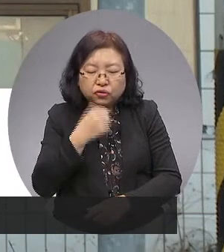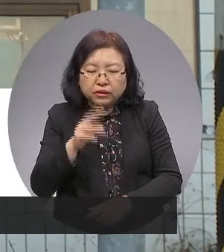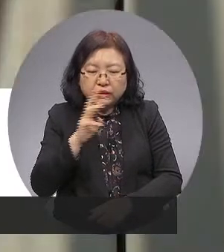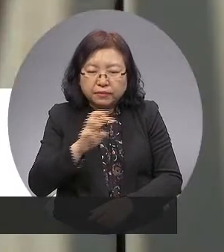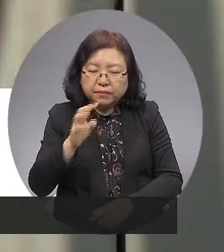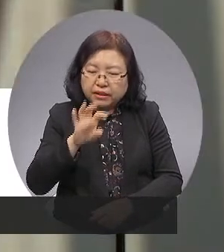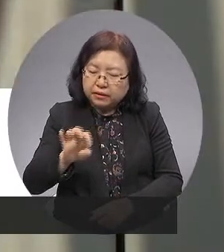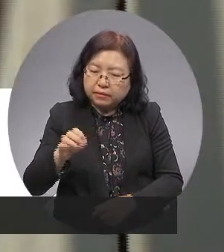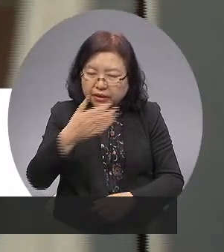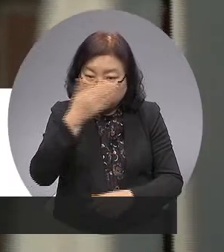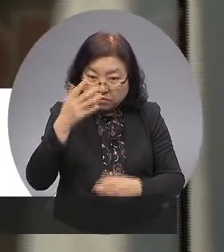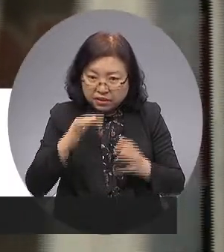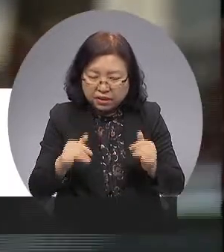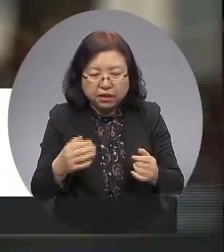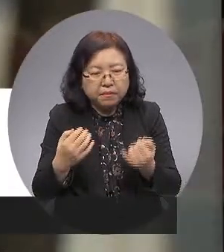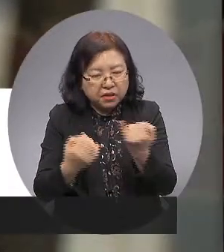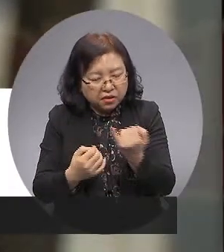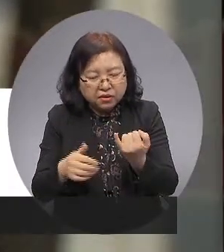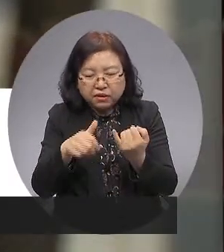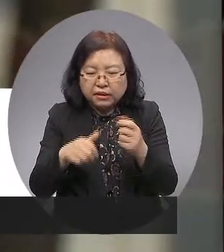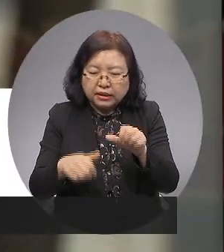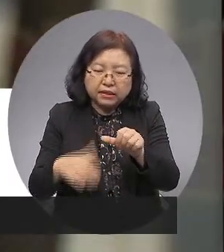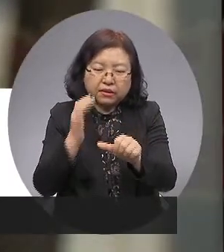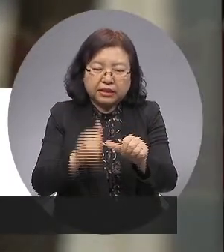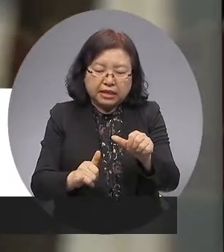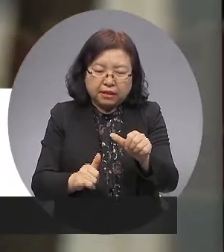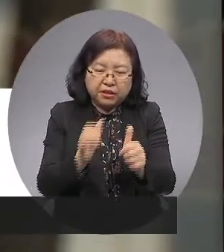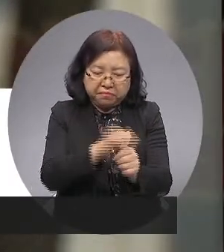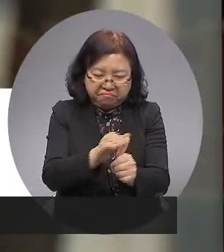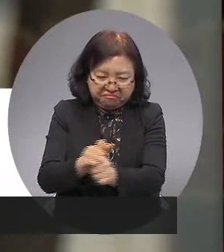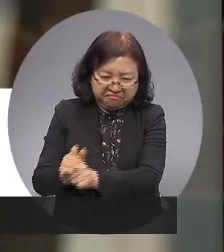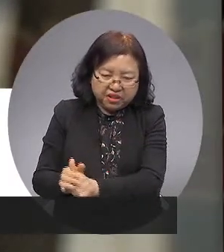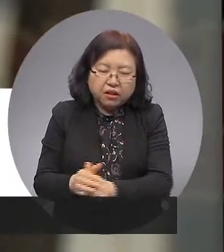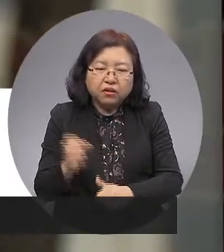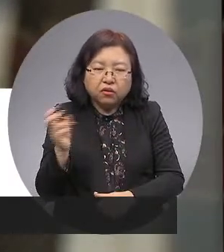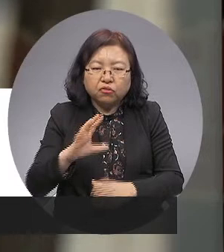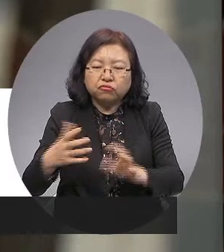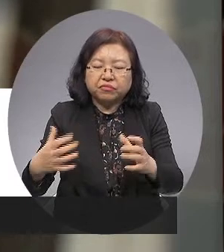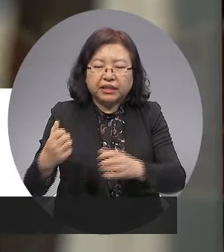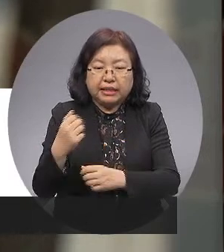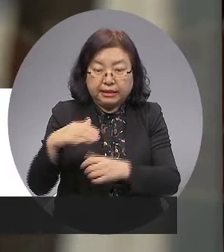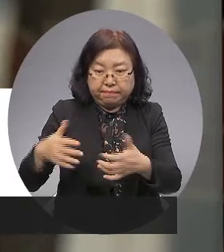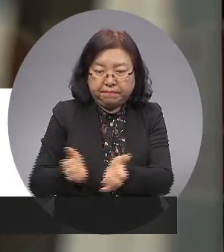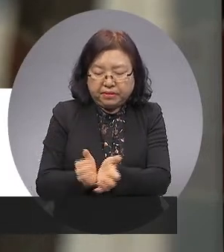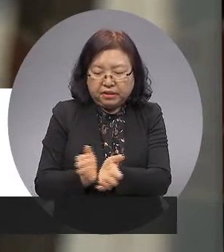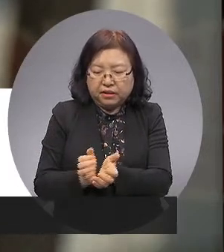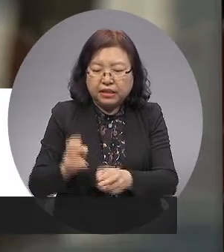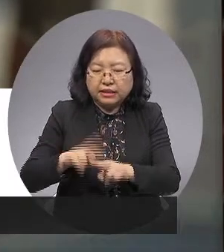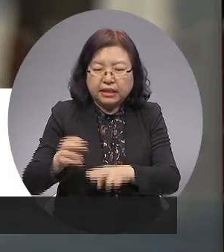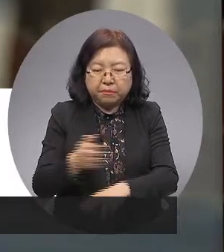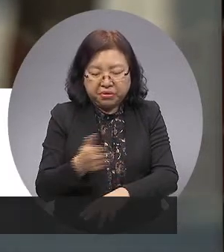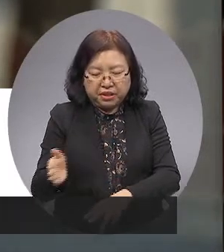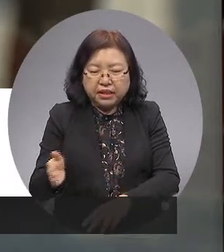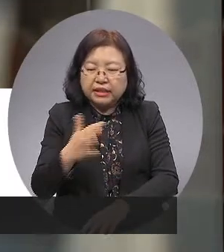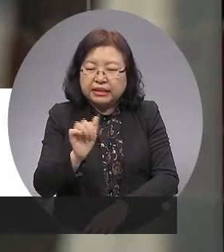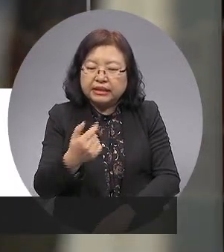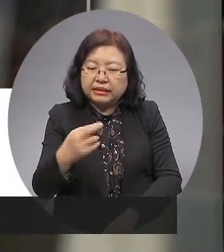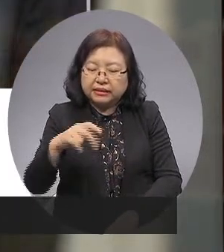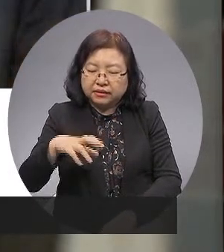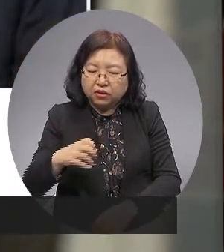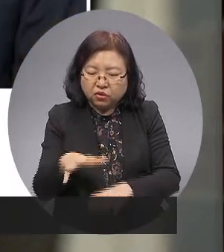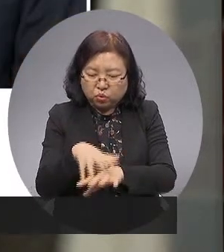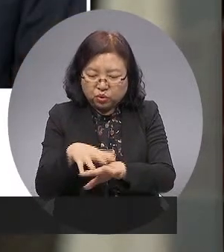40대 청년과 여성 5명을 임명했습니다. 한편 국민의힘은 공석이었던 청주 흥덕